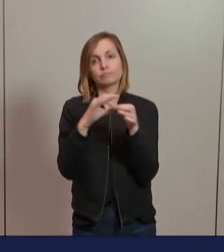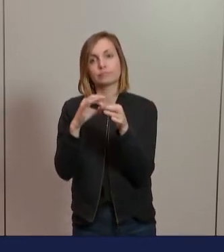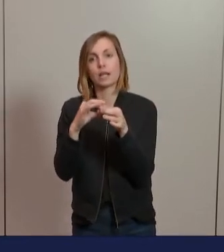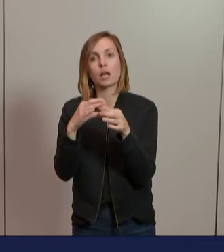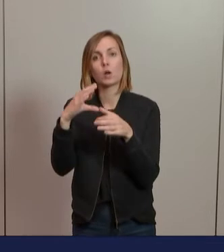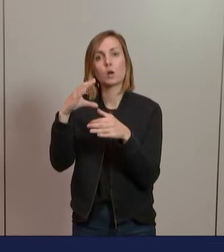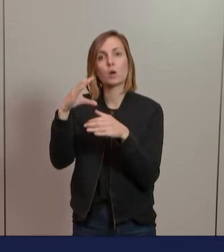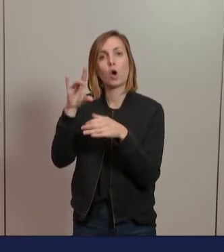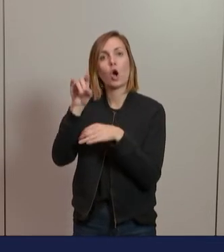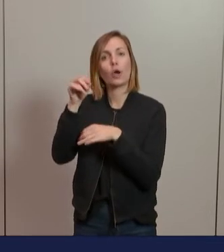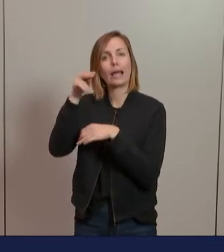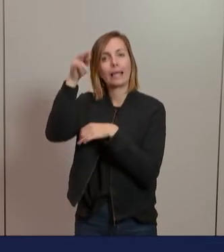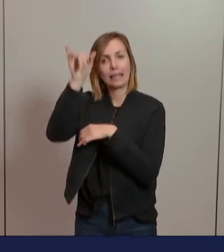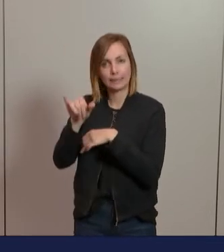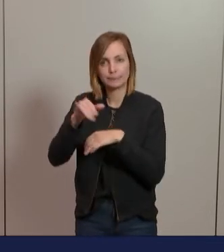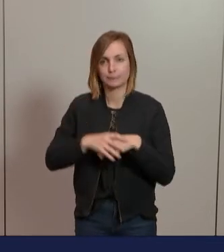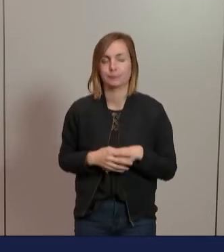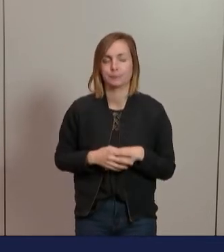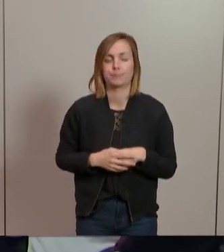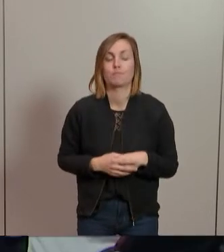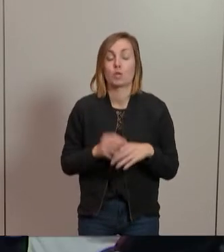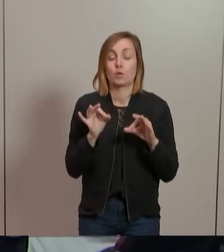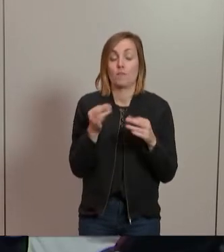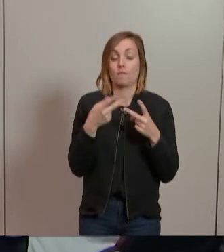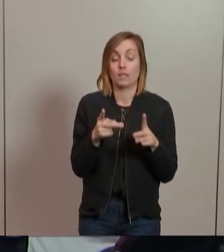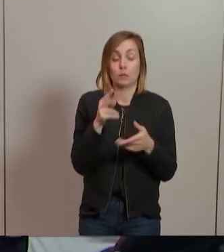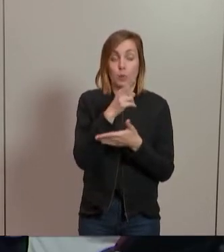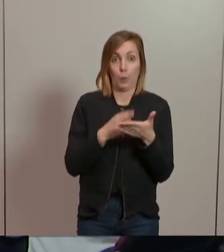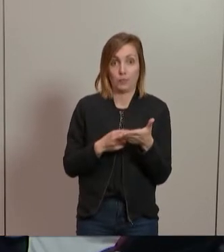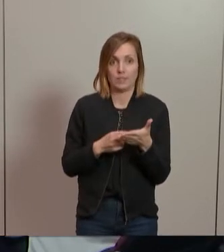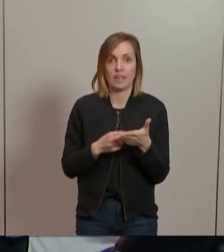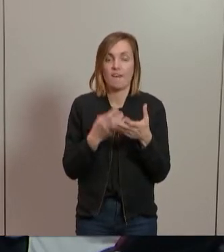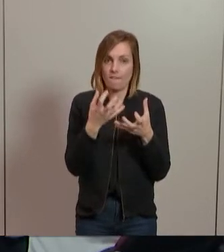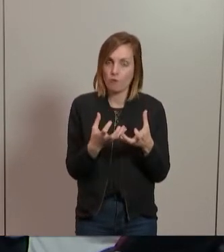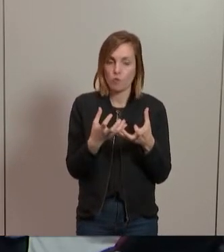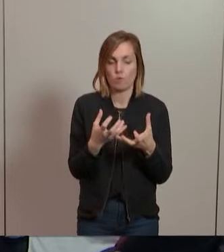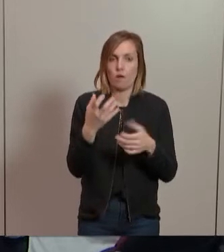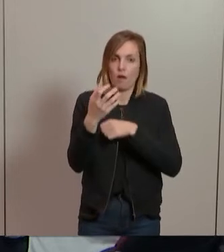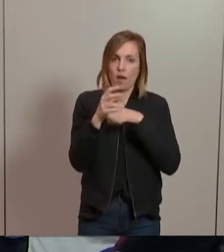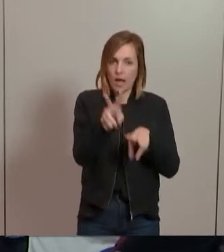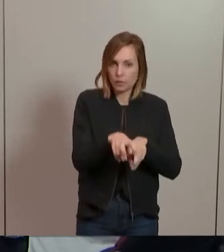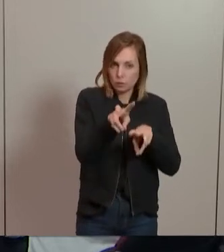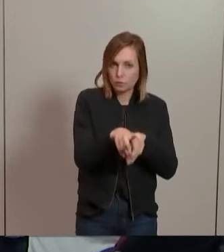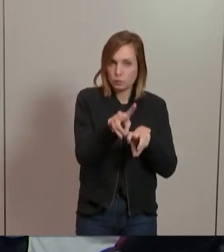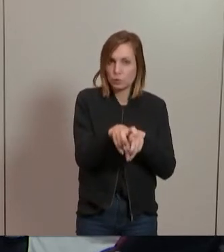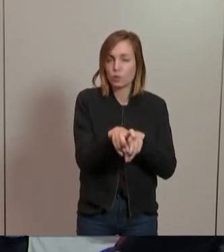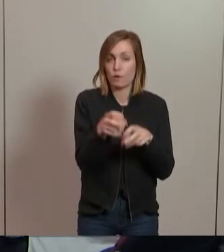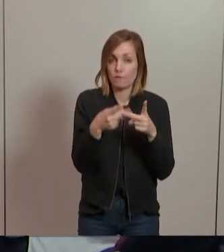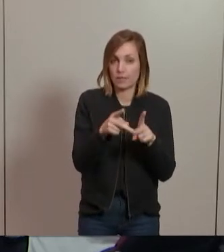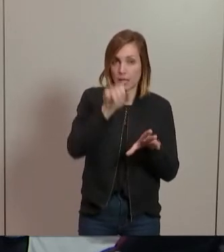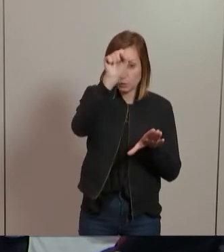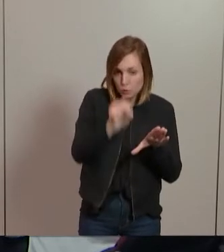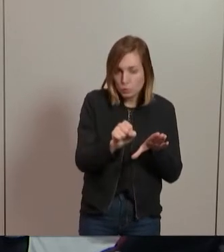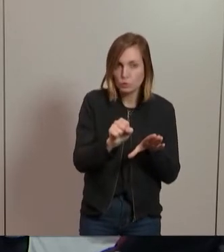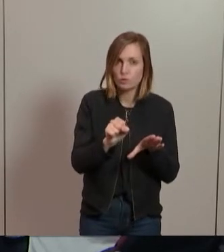Gaglione. Merci. La ville de Rezé souhaite développer un projet d'agriculture urbaine au sud de son territoire, dans le secteur des